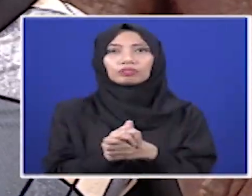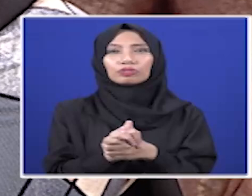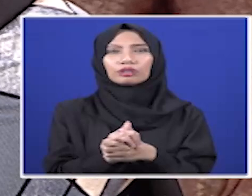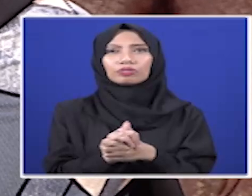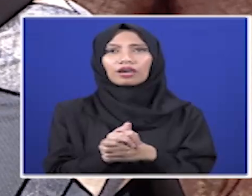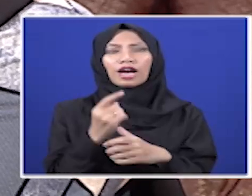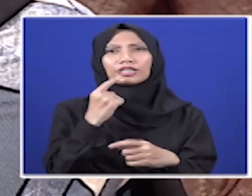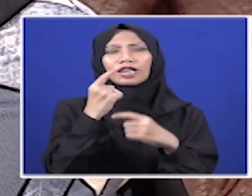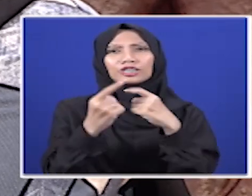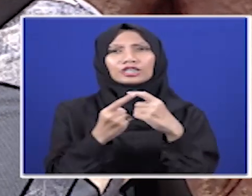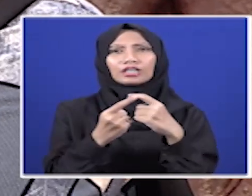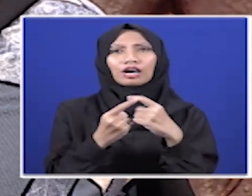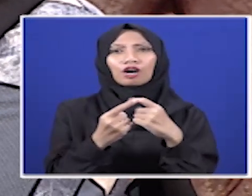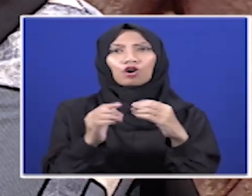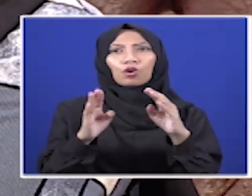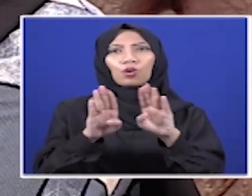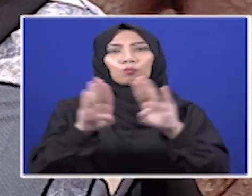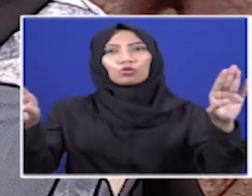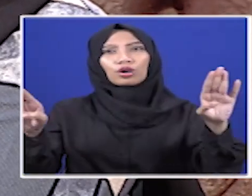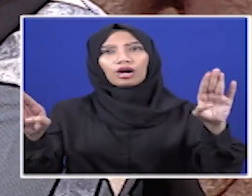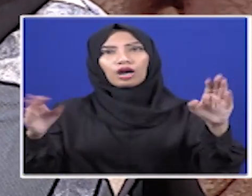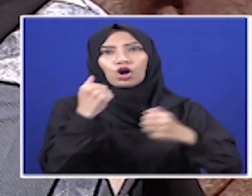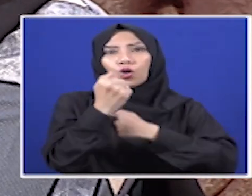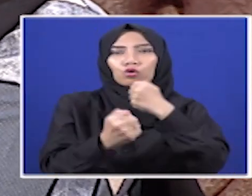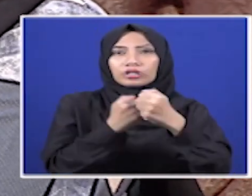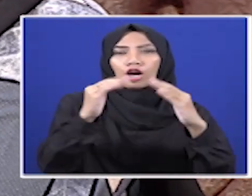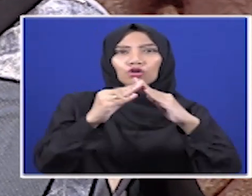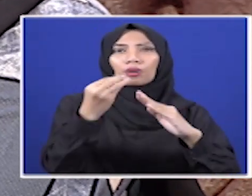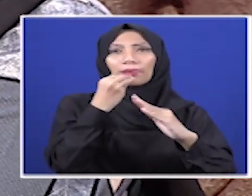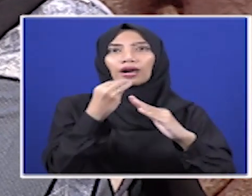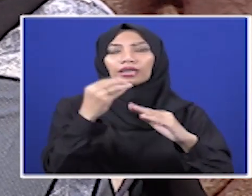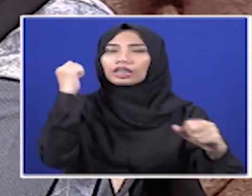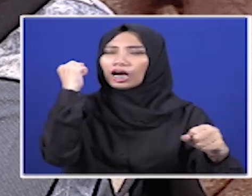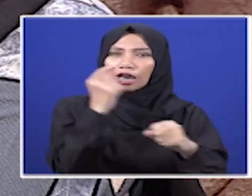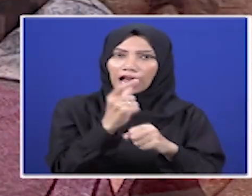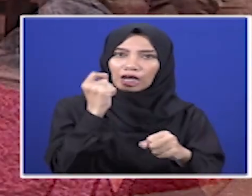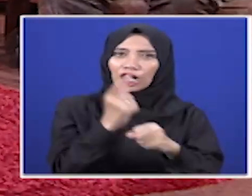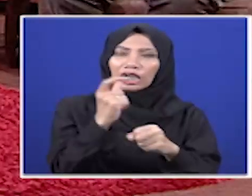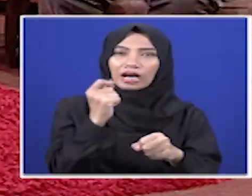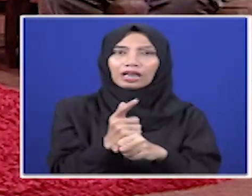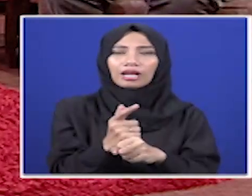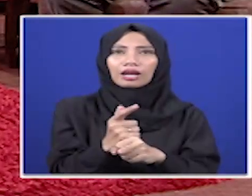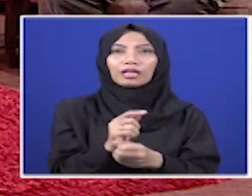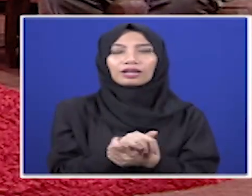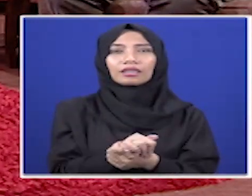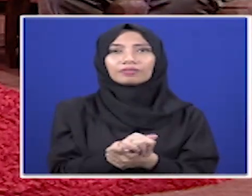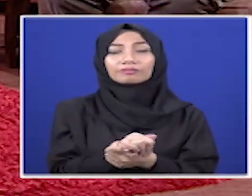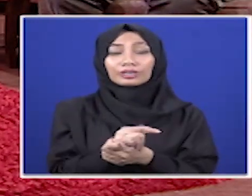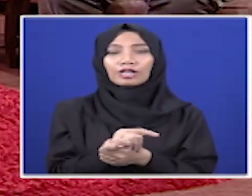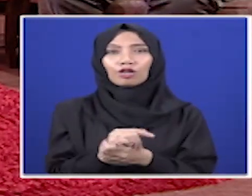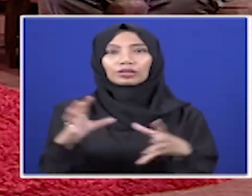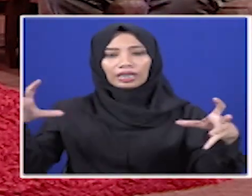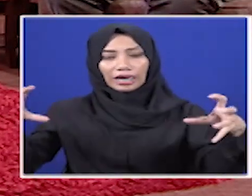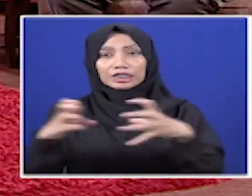Bangun karena ada masalah X tadi itu ada beberapa tadi yang kita simak dari Mbak Vio tadi yang pertama ada traumatik